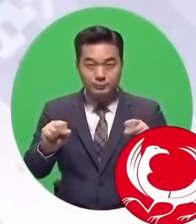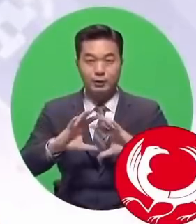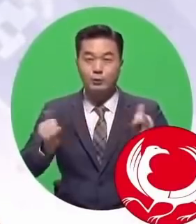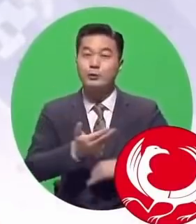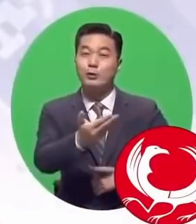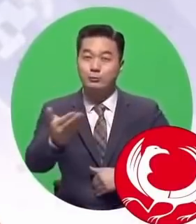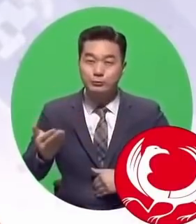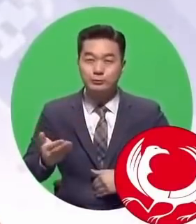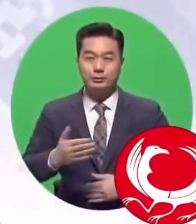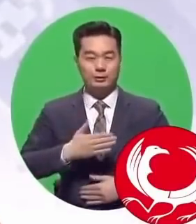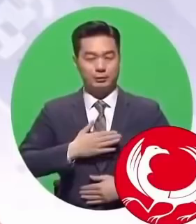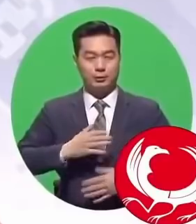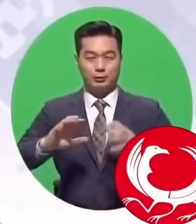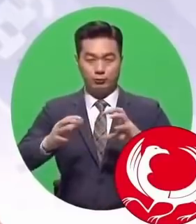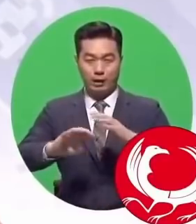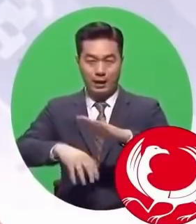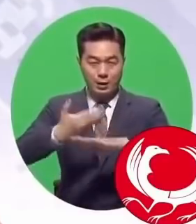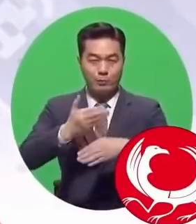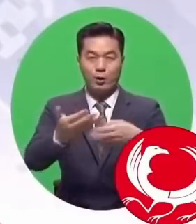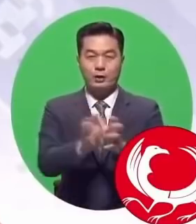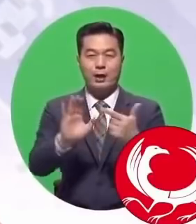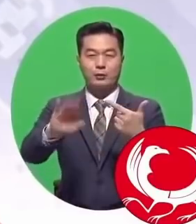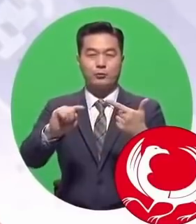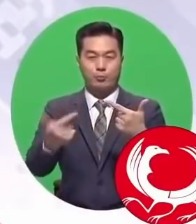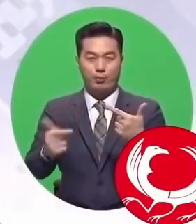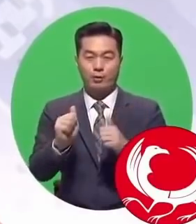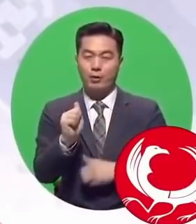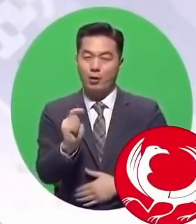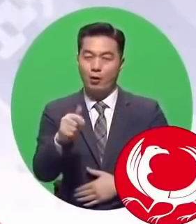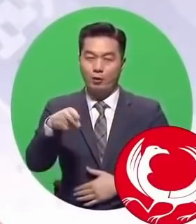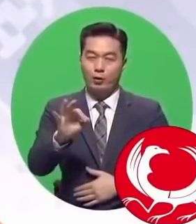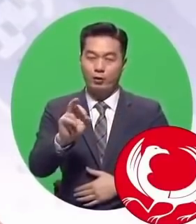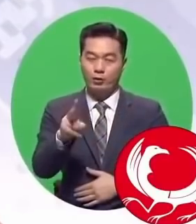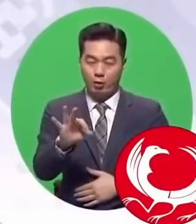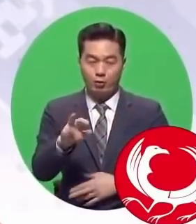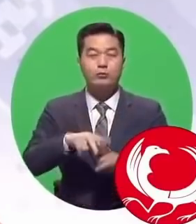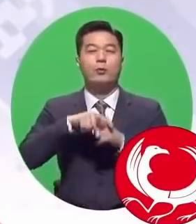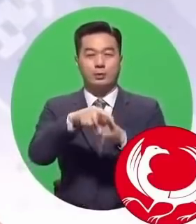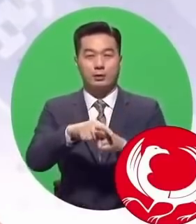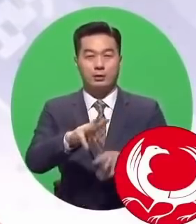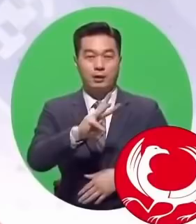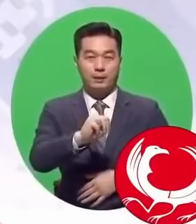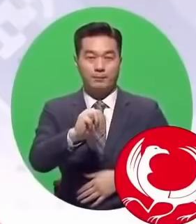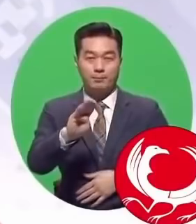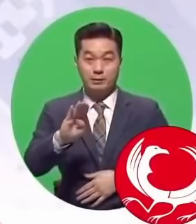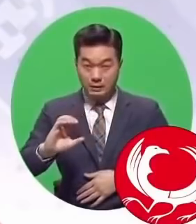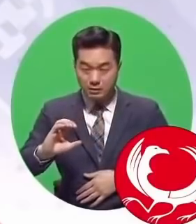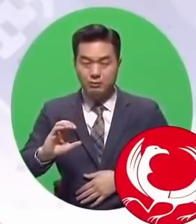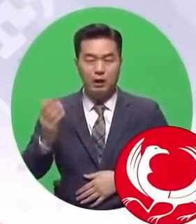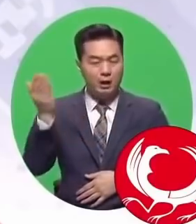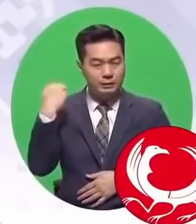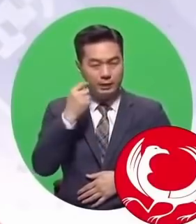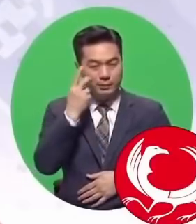여러분. 저는 국가혁명당 기호 6번 허경영 대통령 후보입니다. MBC는